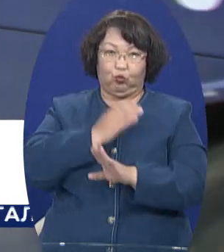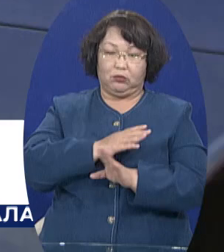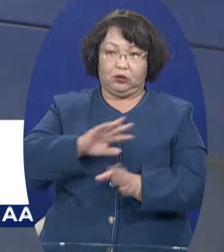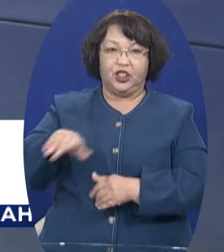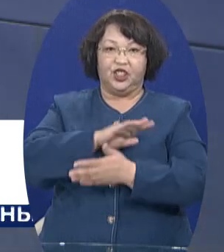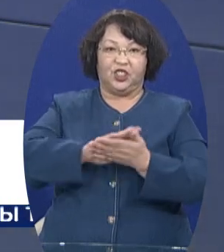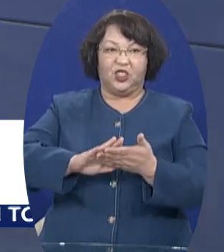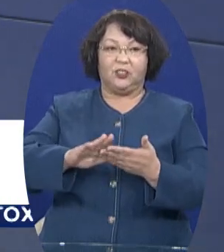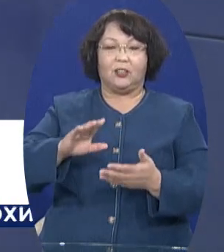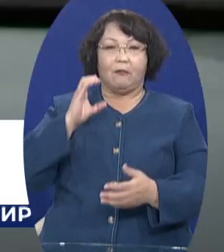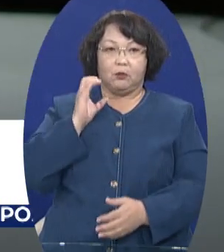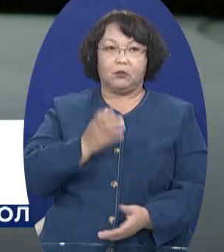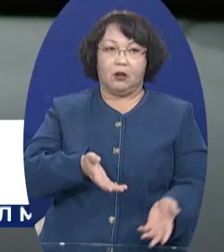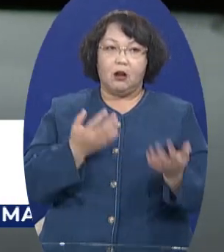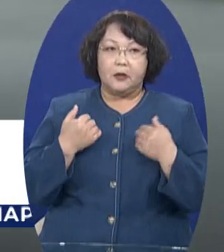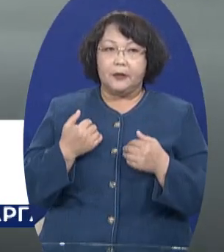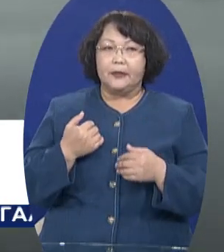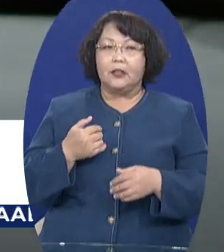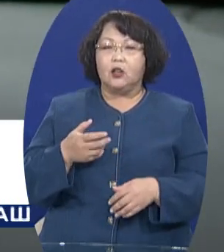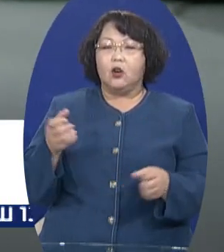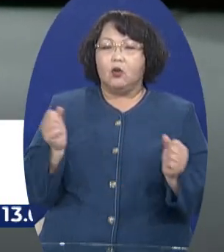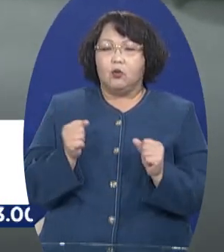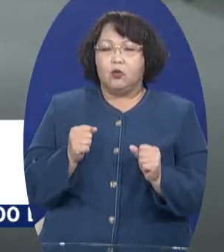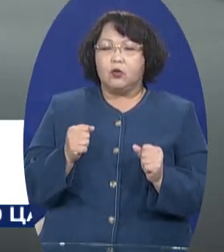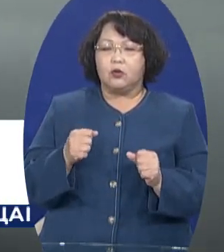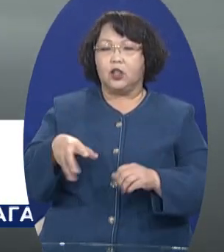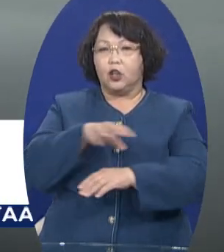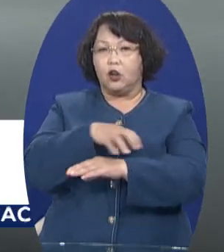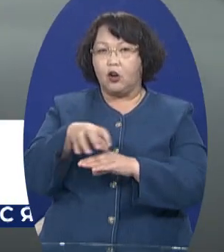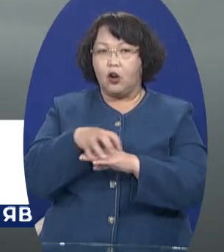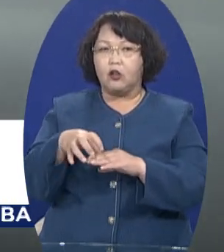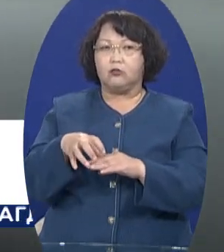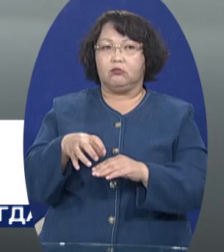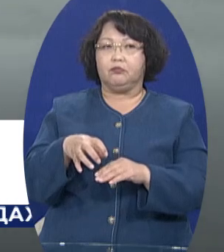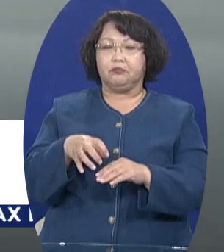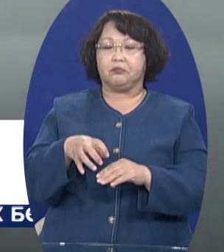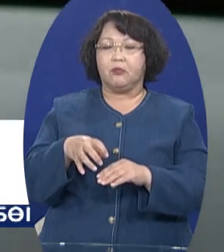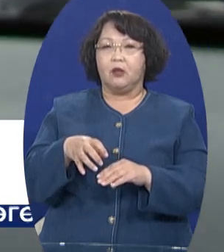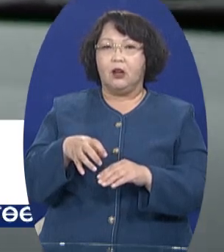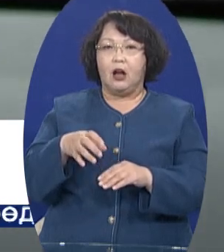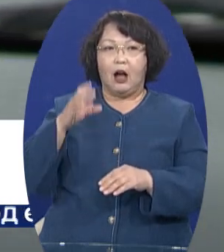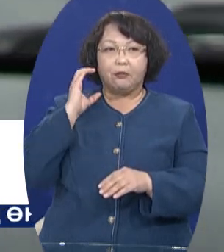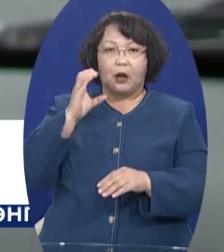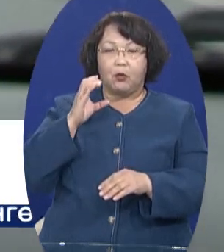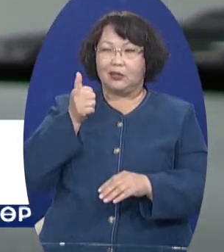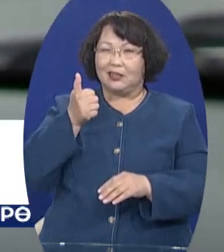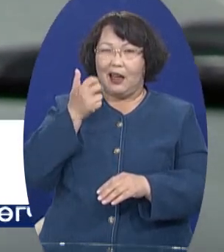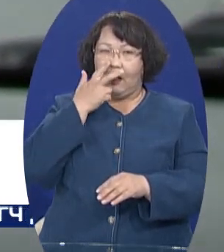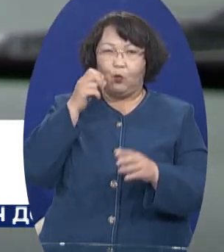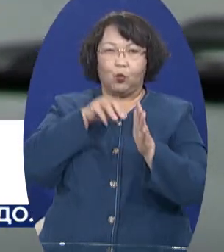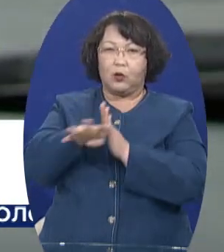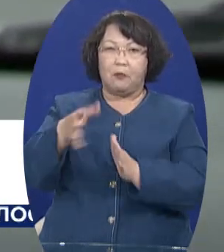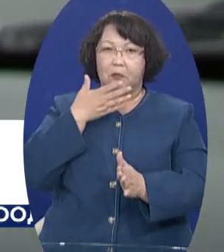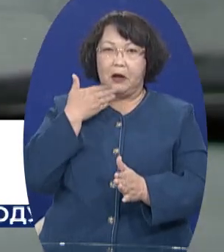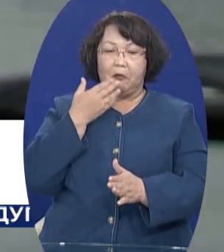Тэгэхээр өвлийн улиралд бол нийтийн тээвэр гэр хорооллын одоо суурьшлийн бүсүүдэд байгаа иргэдэд хангалттай хүрэлцдэггүй мөн одоо хүйтэн